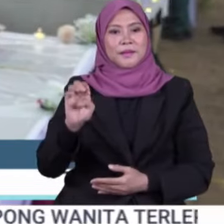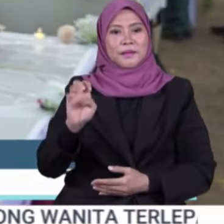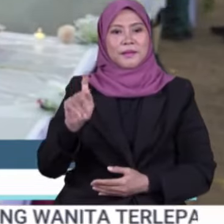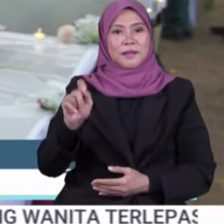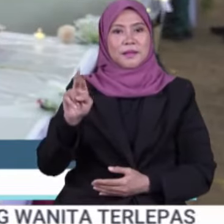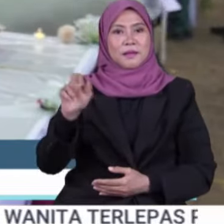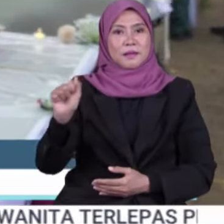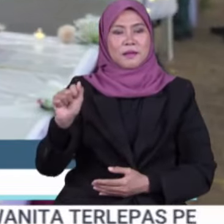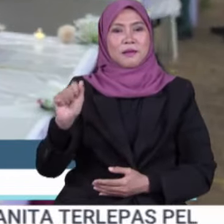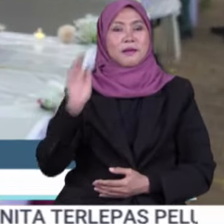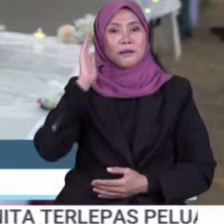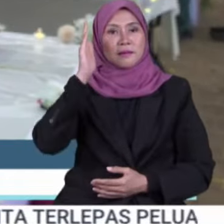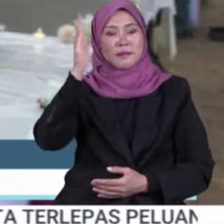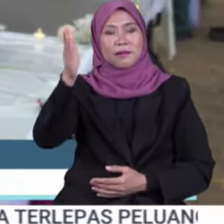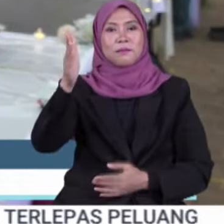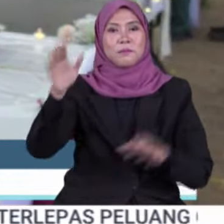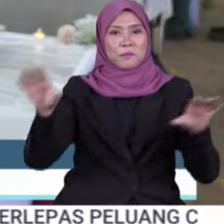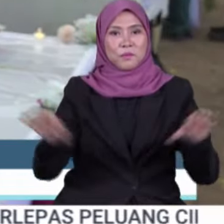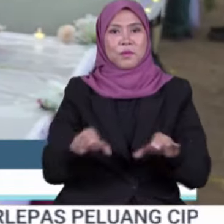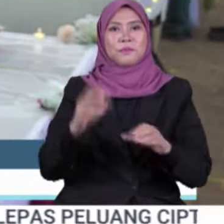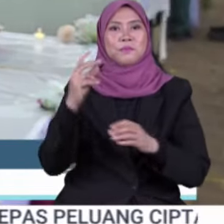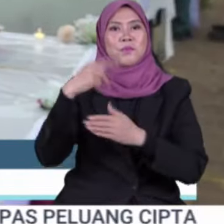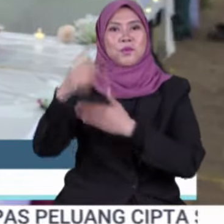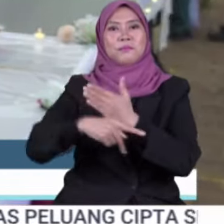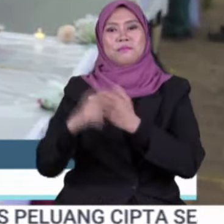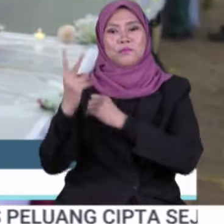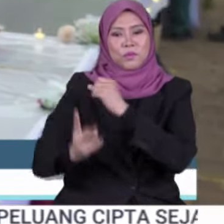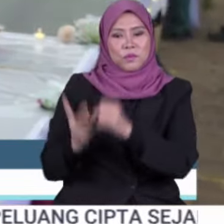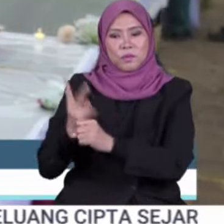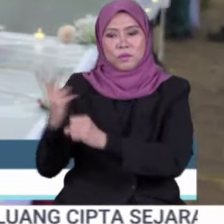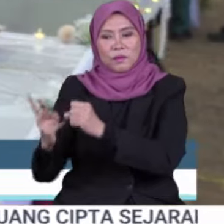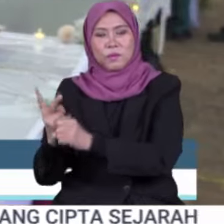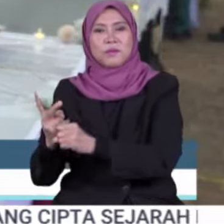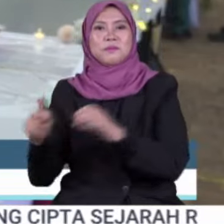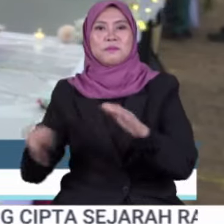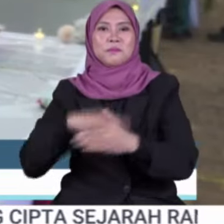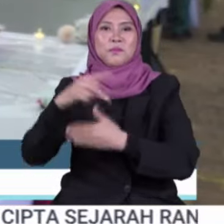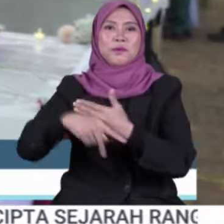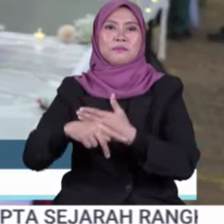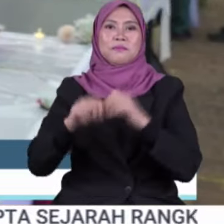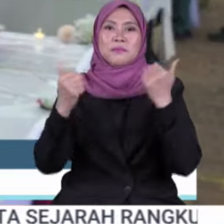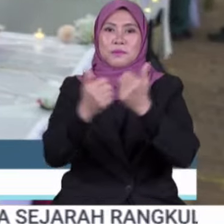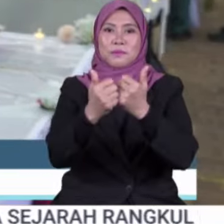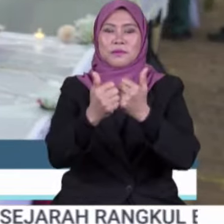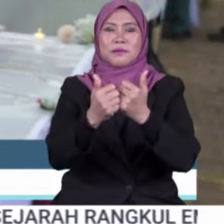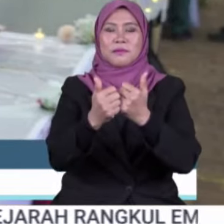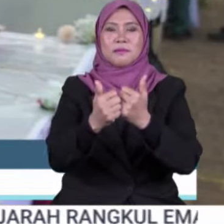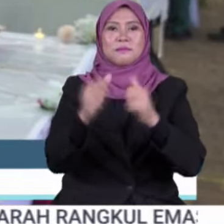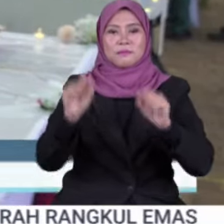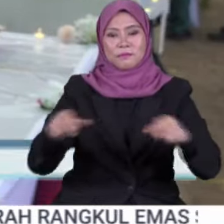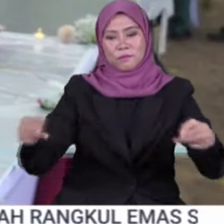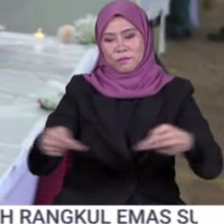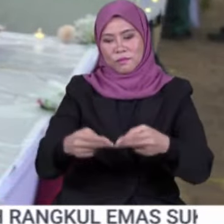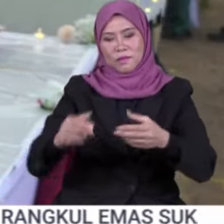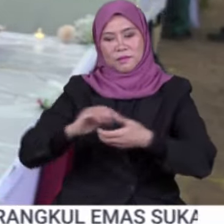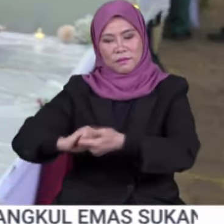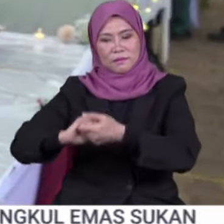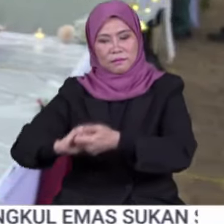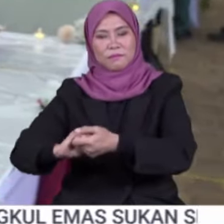sebagai program dui tahunan. Kita jangkakan program ini sebagai program dui tahunan persatuan untuk mengakrabkan lagi hubungan di